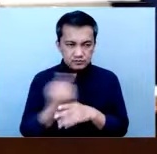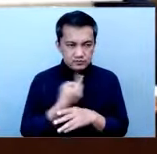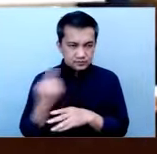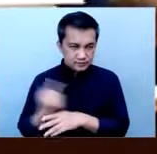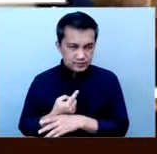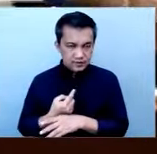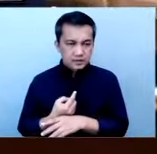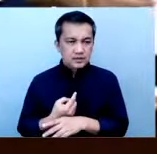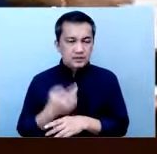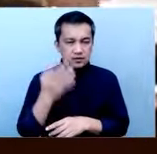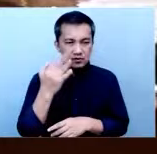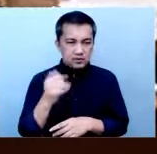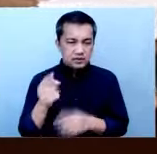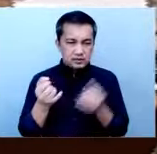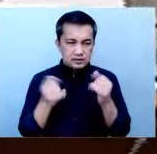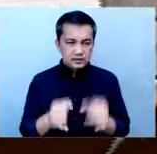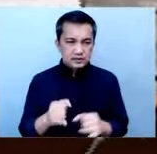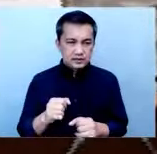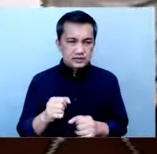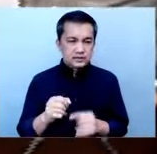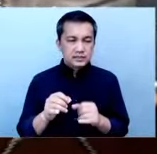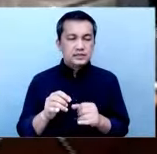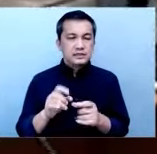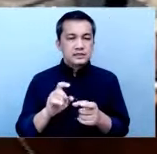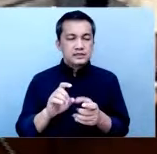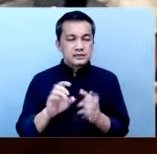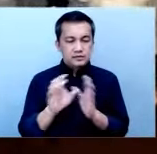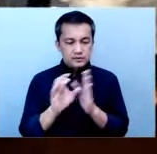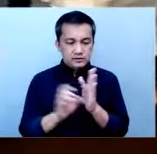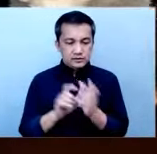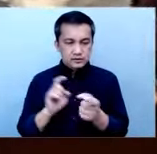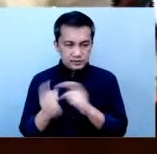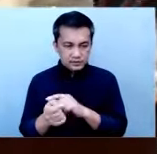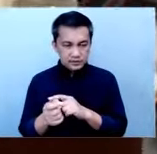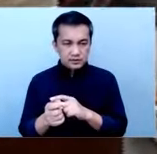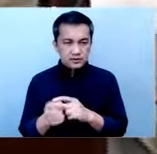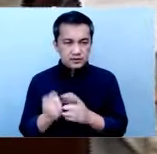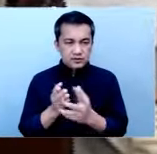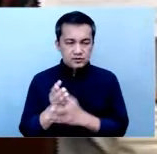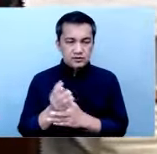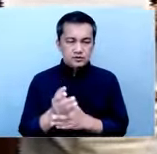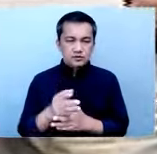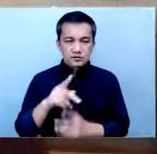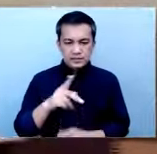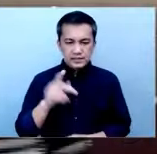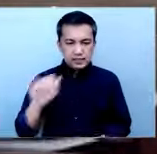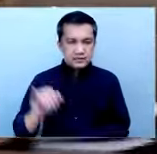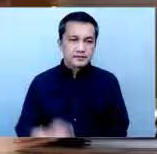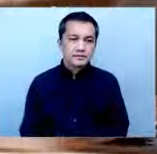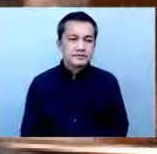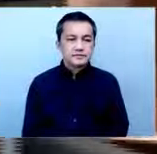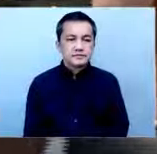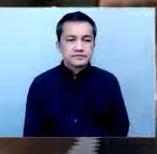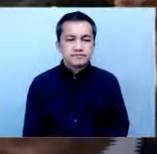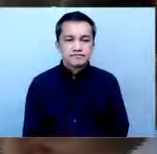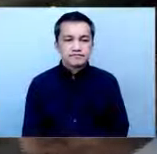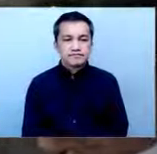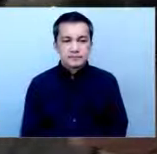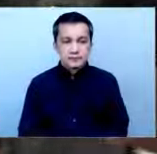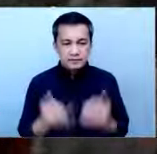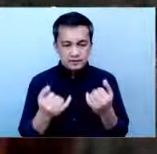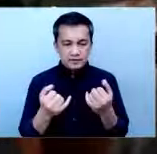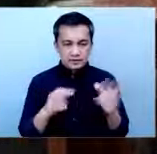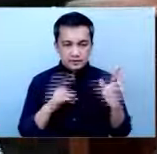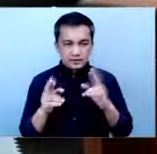linggo dahil sa issue sa charter change sa pamamagitan ng umano'y maanomalyang People's Initiative. Ngayon, handa na